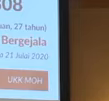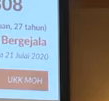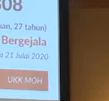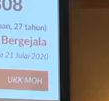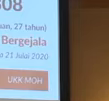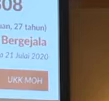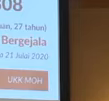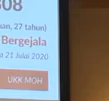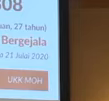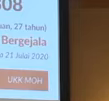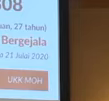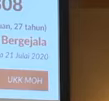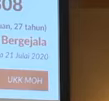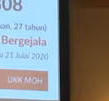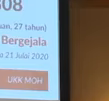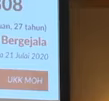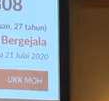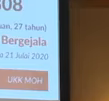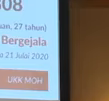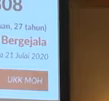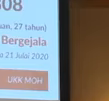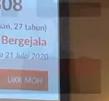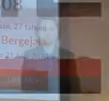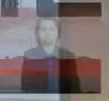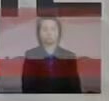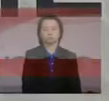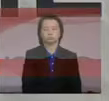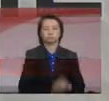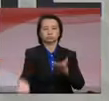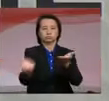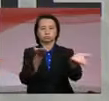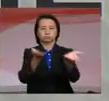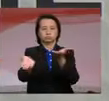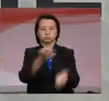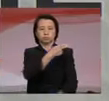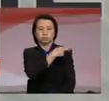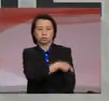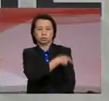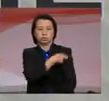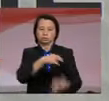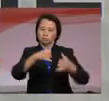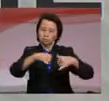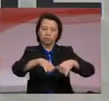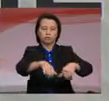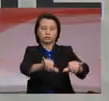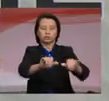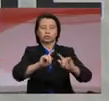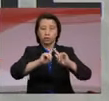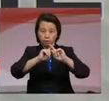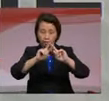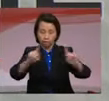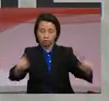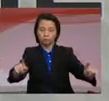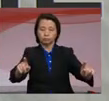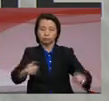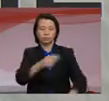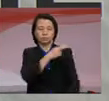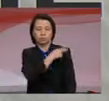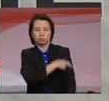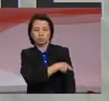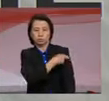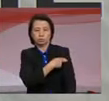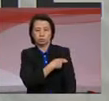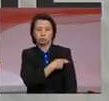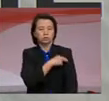di Hospital Umum Sarawak. Perkhidmatan hospital tersebut masih diteruskan. Namun demikian, hospital